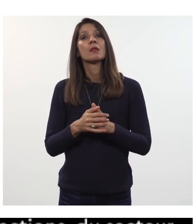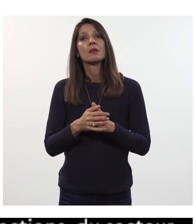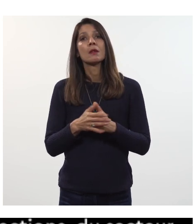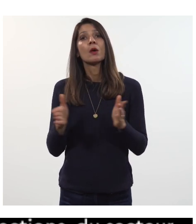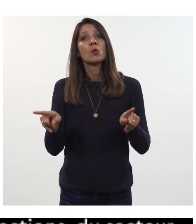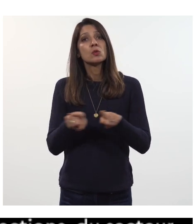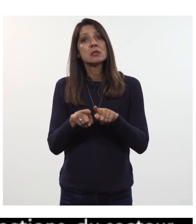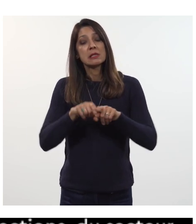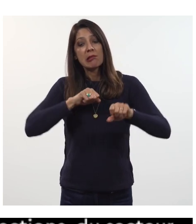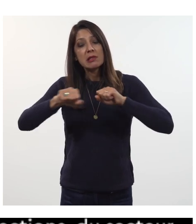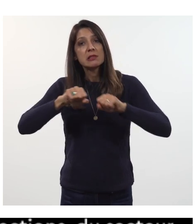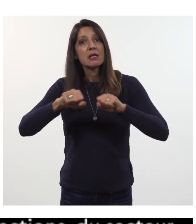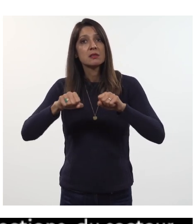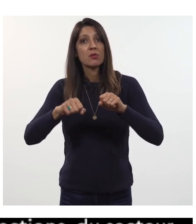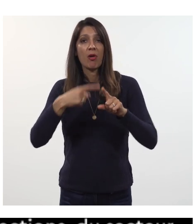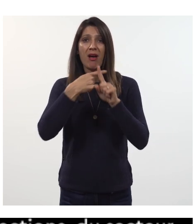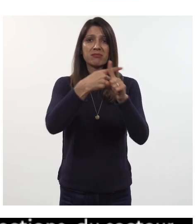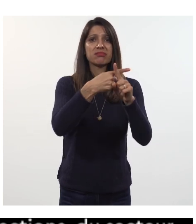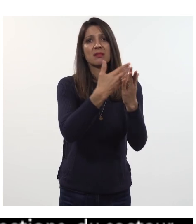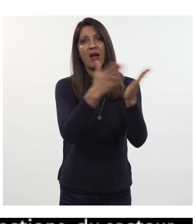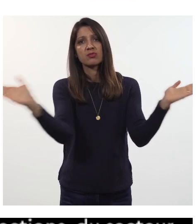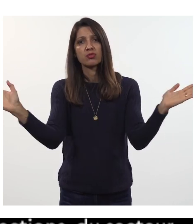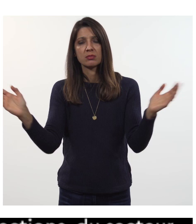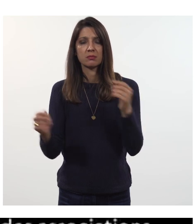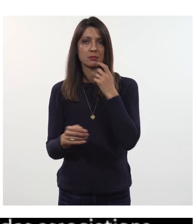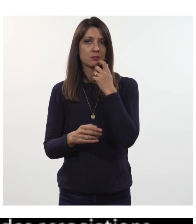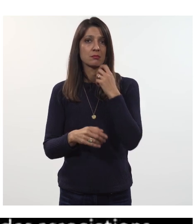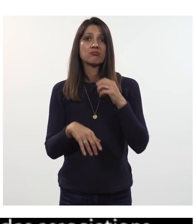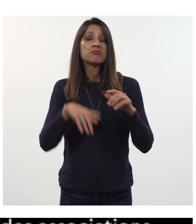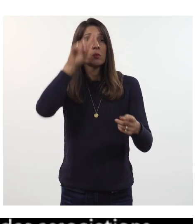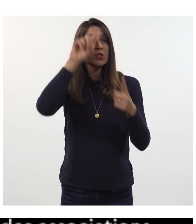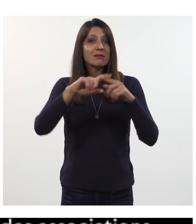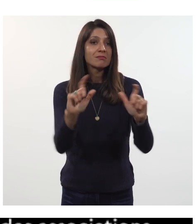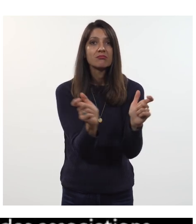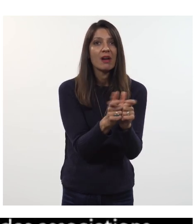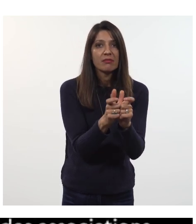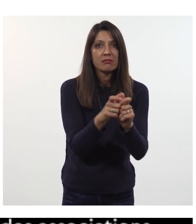les actions, elles sont très, très larges, que ce soit du dépistage,